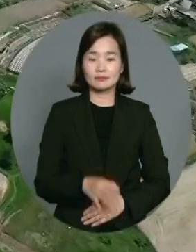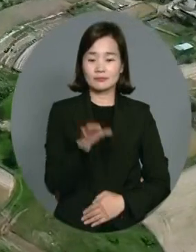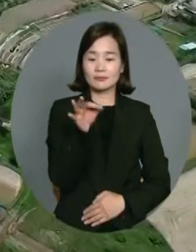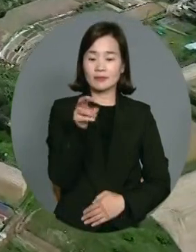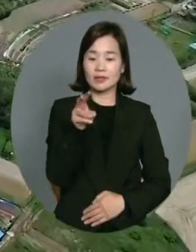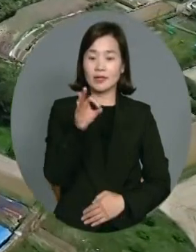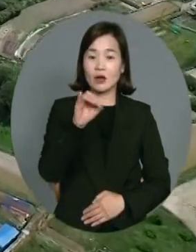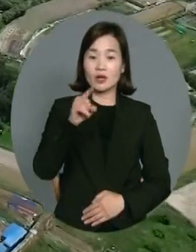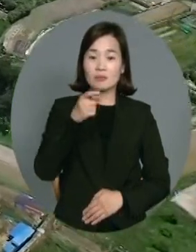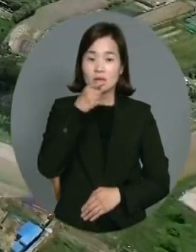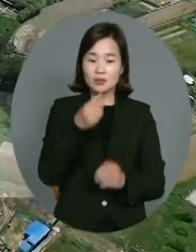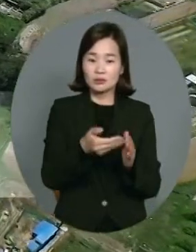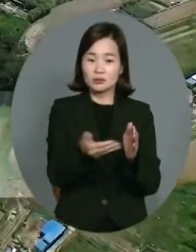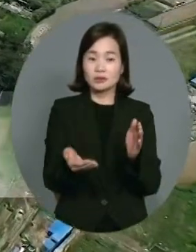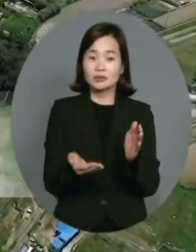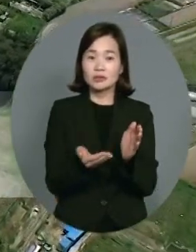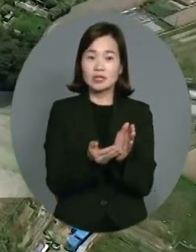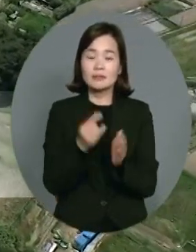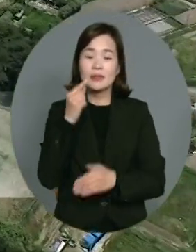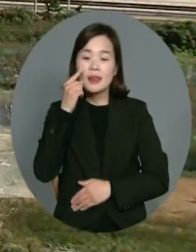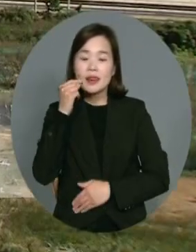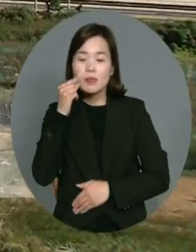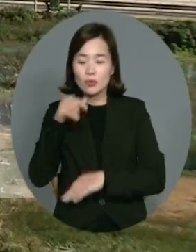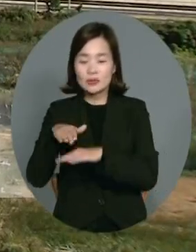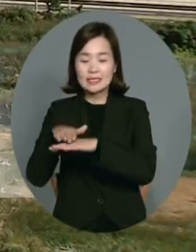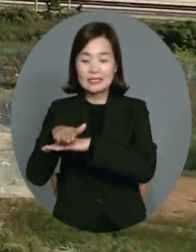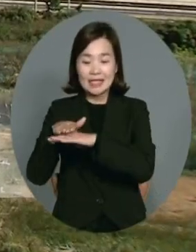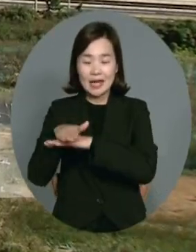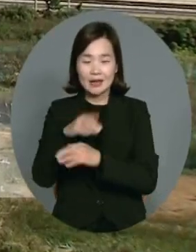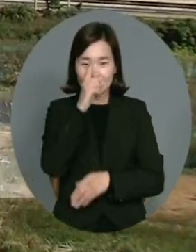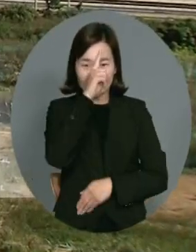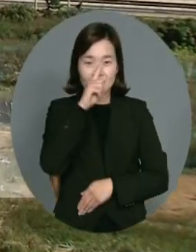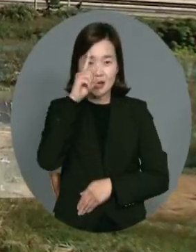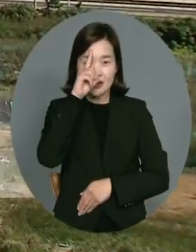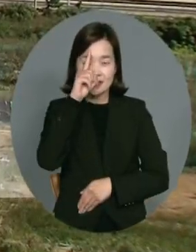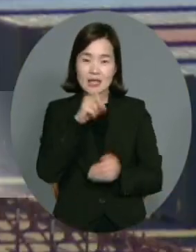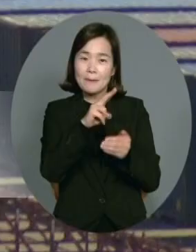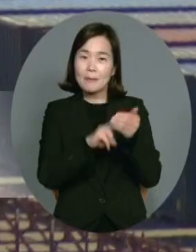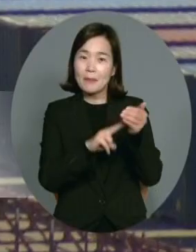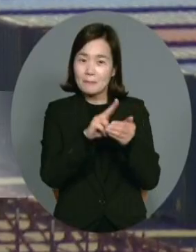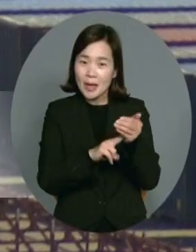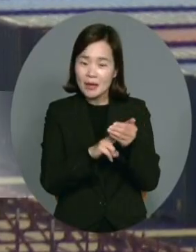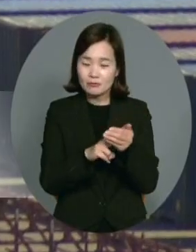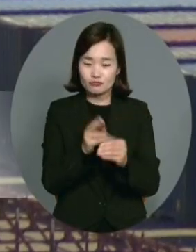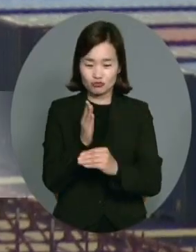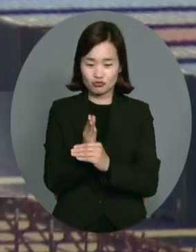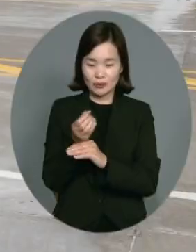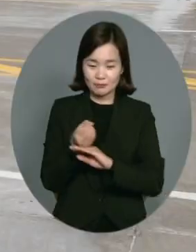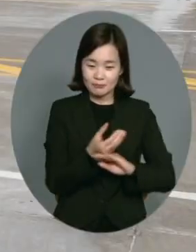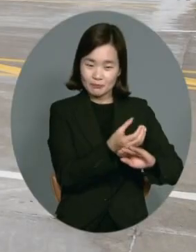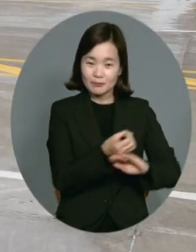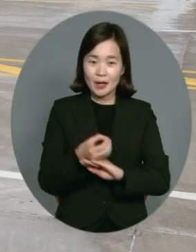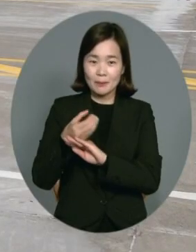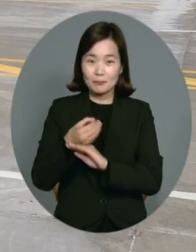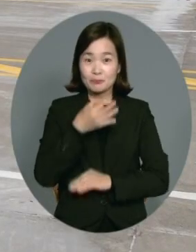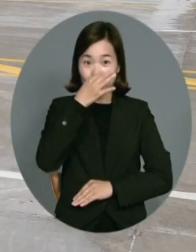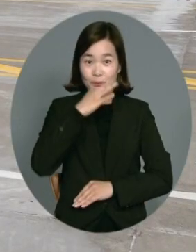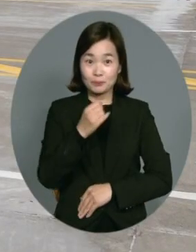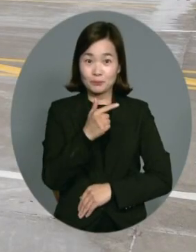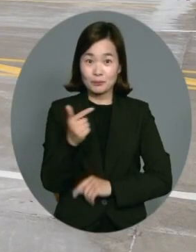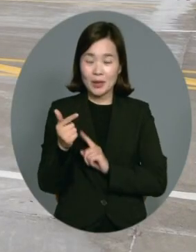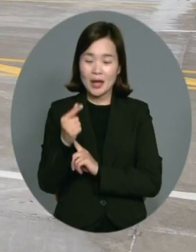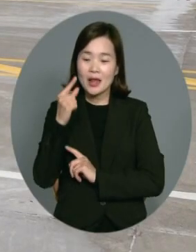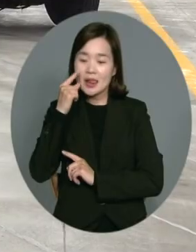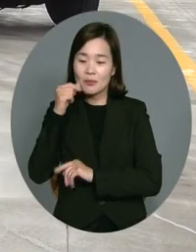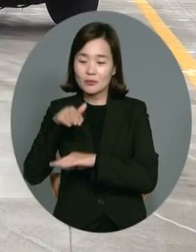포항 영일만항은 일본 마츠다 자동차의 러시아 수출 중간기지 역할을 하며 재미를 봤습니다 일본 자동차를 들여와 포항에서